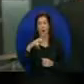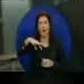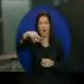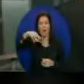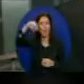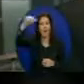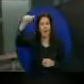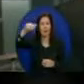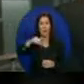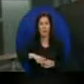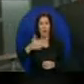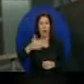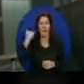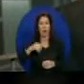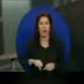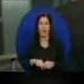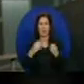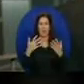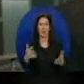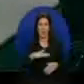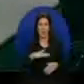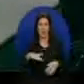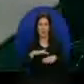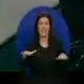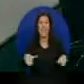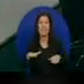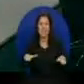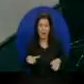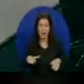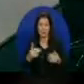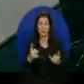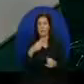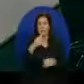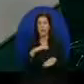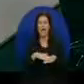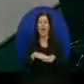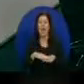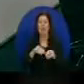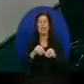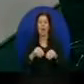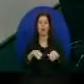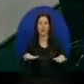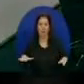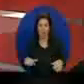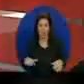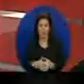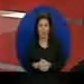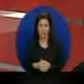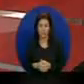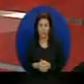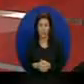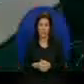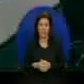היה נזק גדול למערכת הימית. פה אנחנו מדברים על אסון מערכת יבשתי. באזור יבשתי, אגב, אבל שיכול